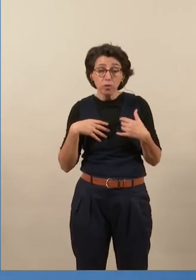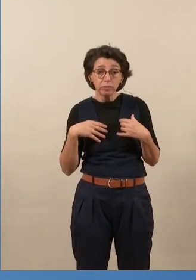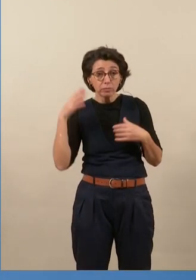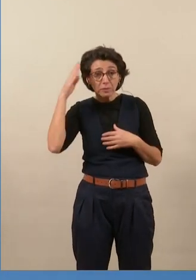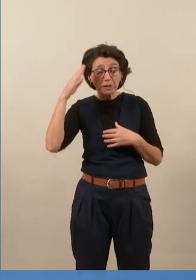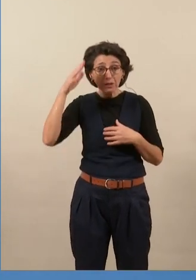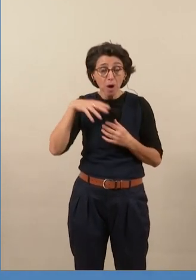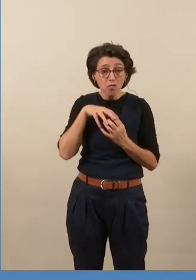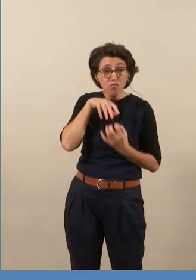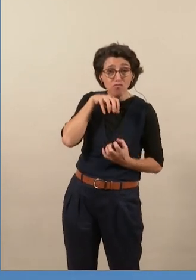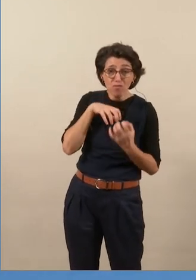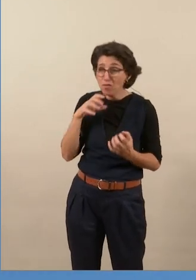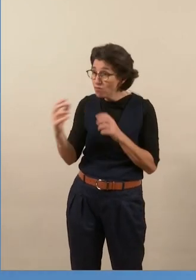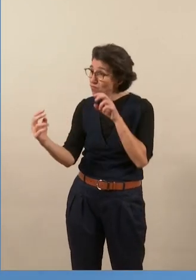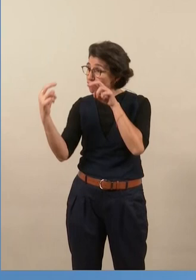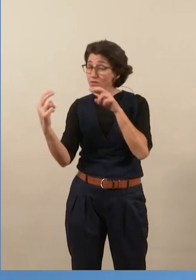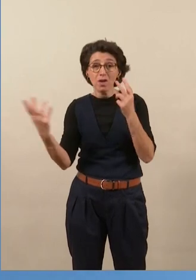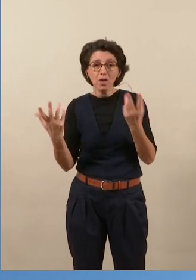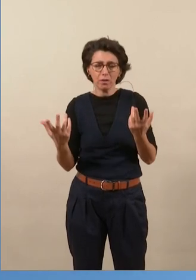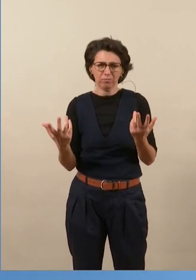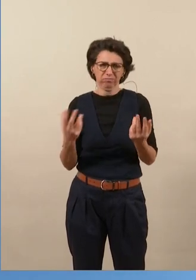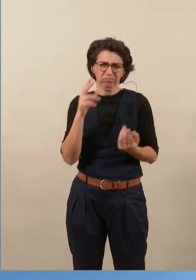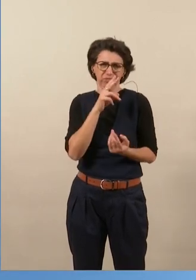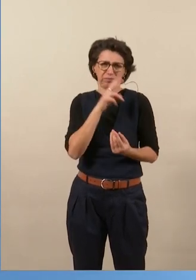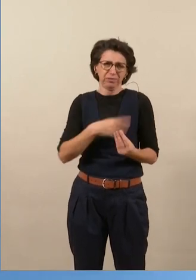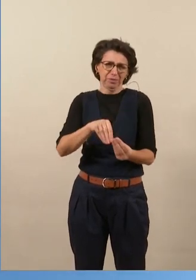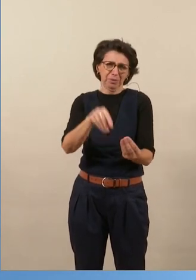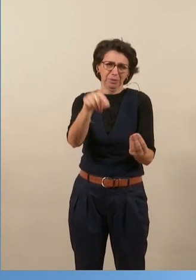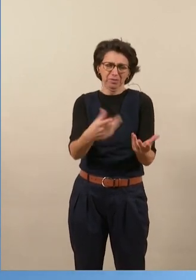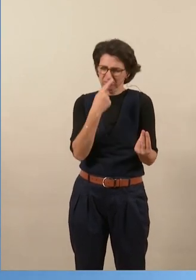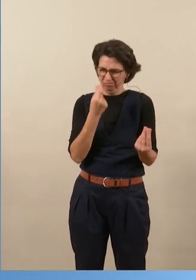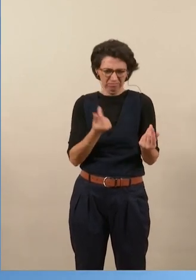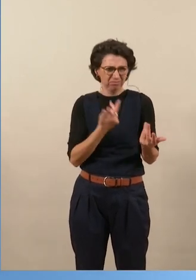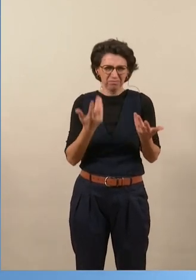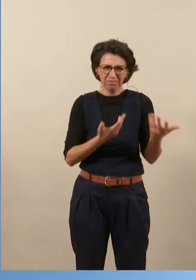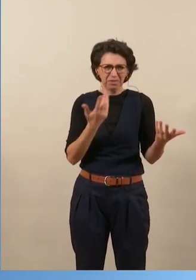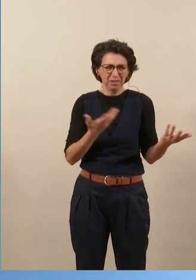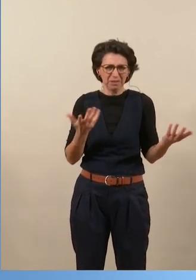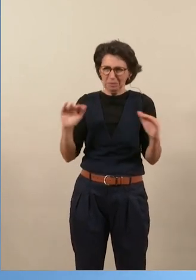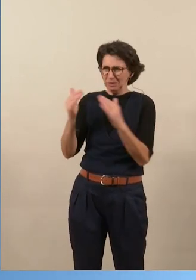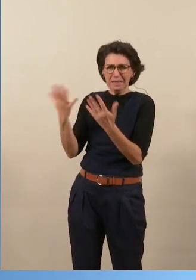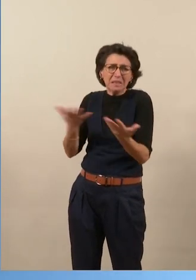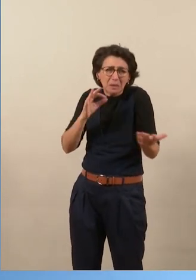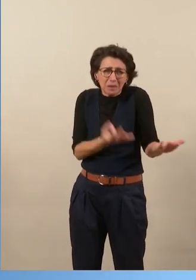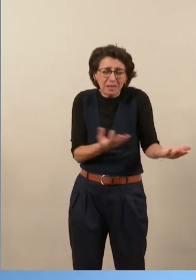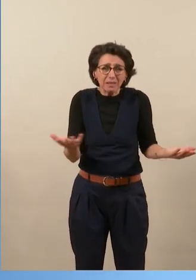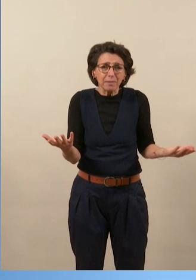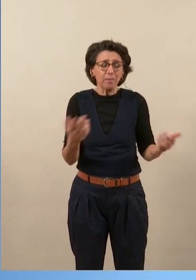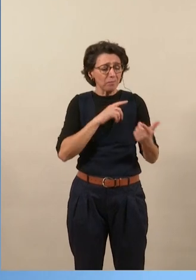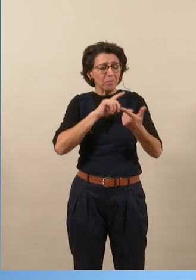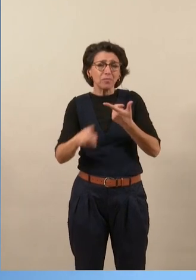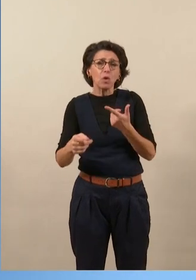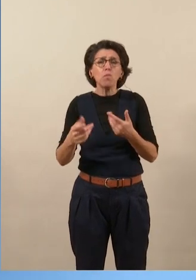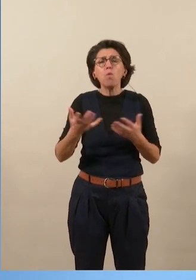pas enfin je fais un peu d'humour parce que je je trouve ça limite un grand Laus également sur l'accompagnement des femmes dans